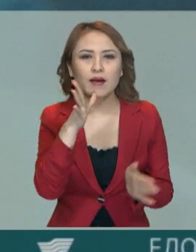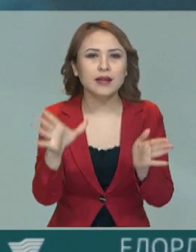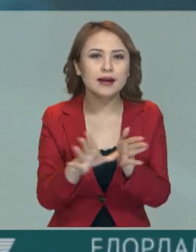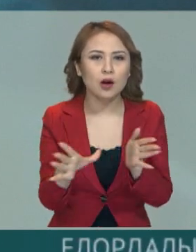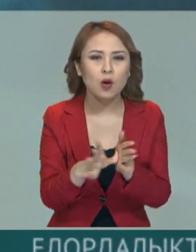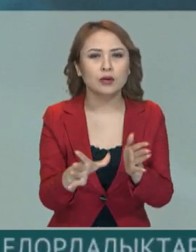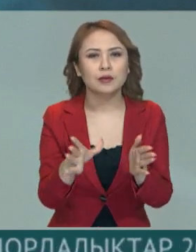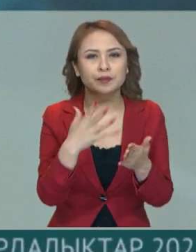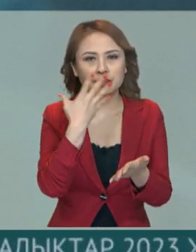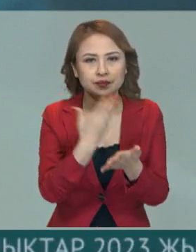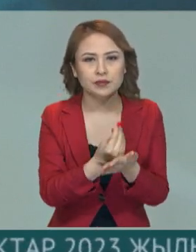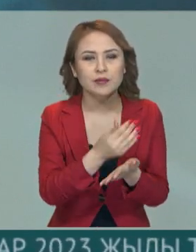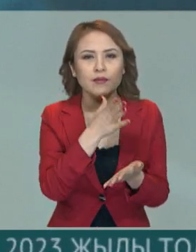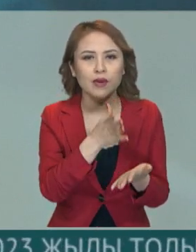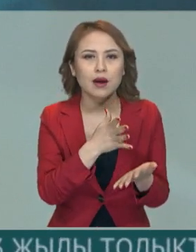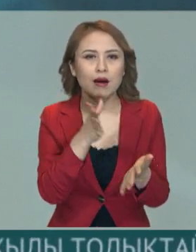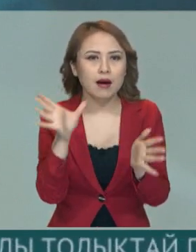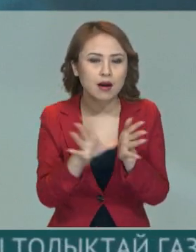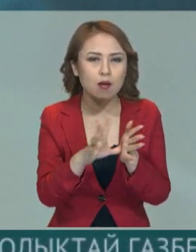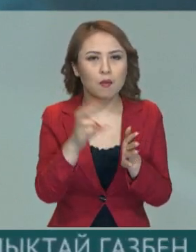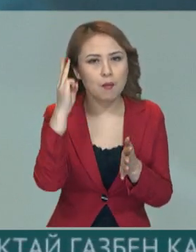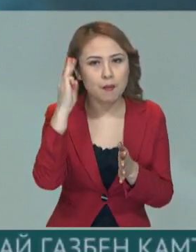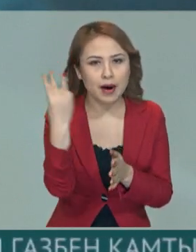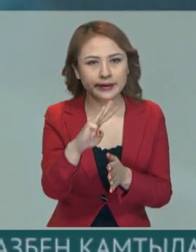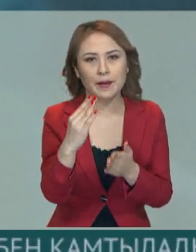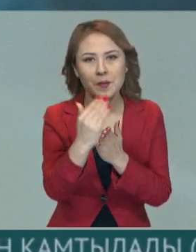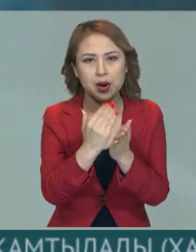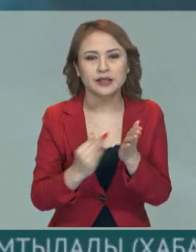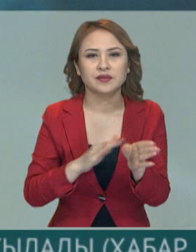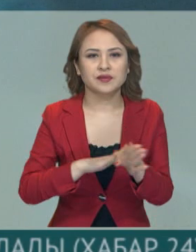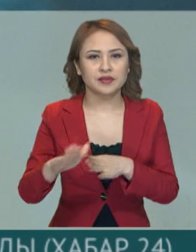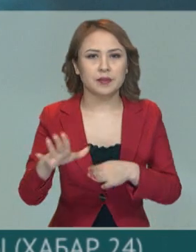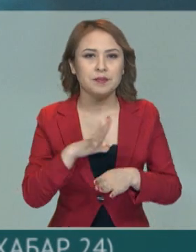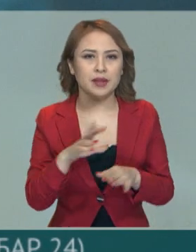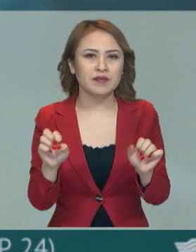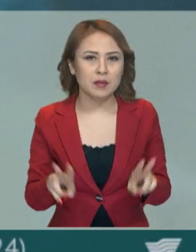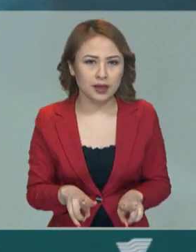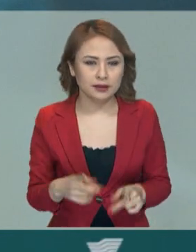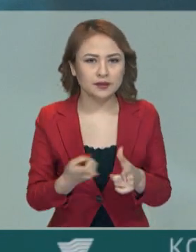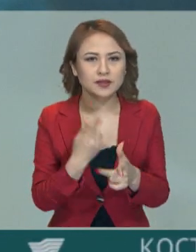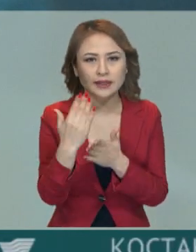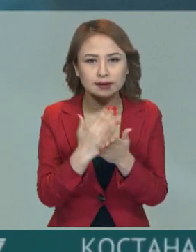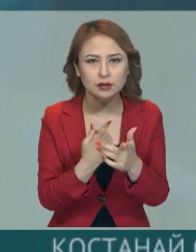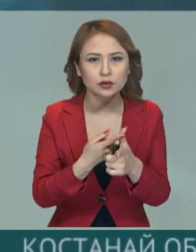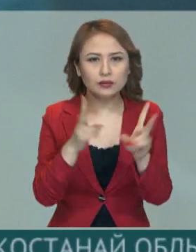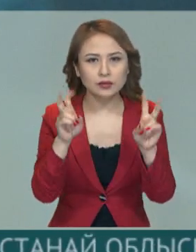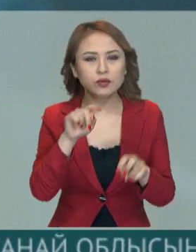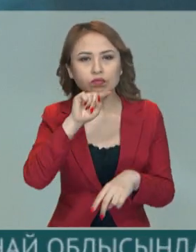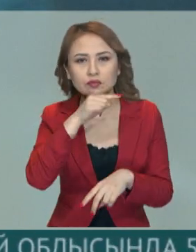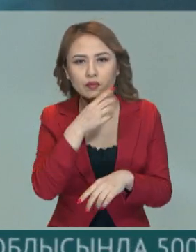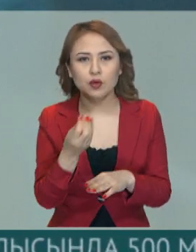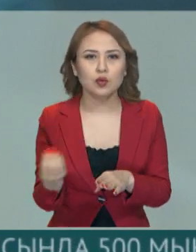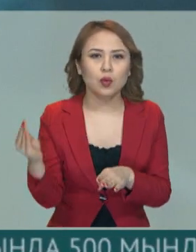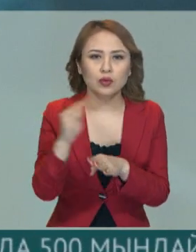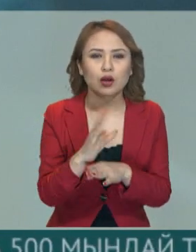энергетика саласына өзгеше серпін әкелген электрлік модель бағдарламасын жүзеге асырған маман. Аталған бағдарлама энергияны үнемдеп қана қоймай,